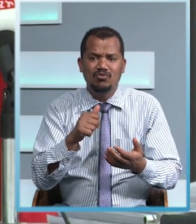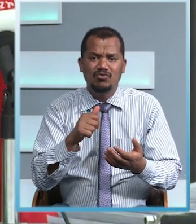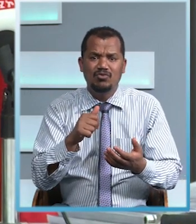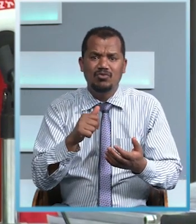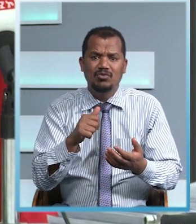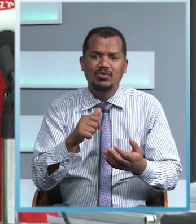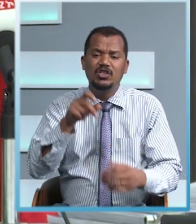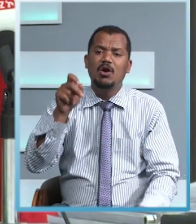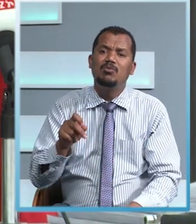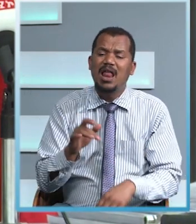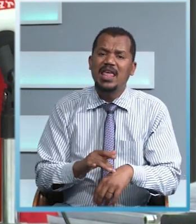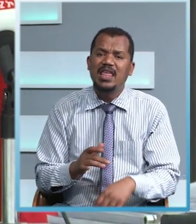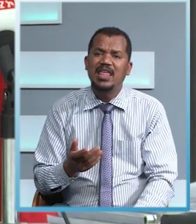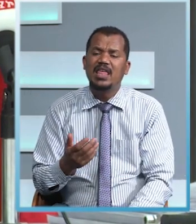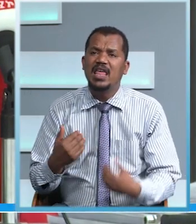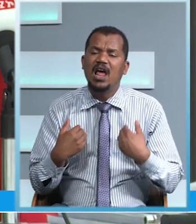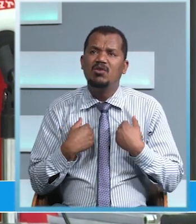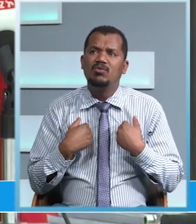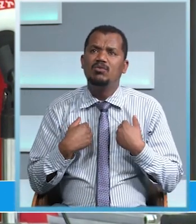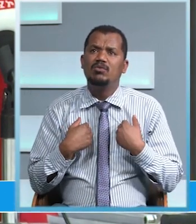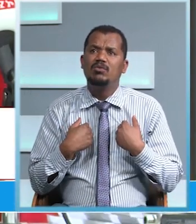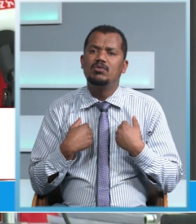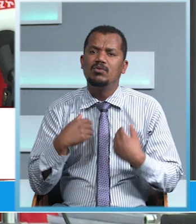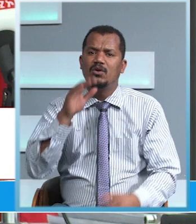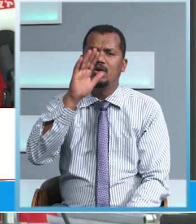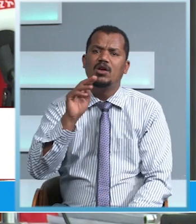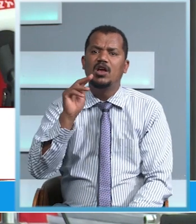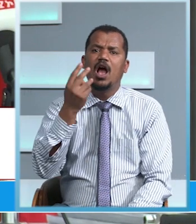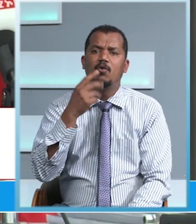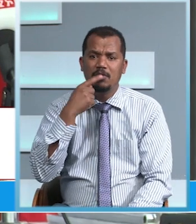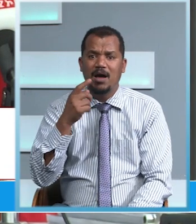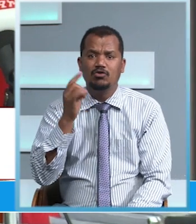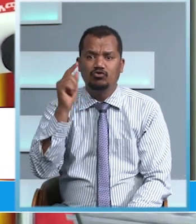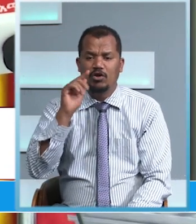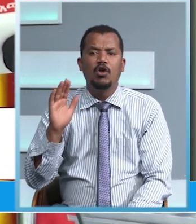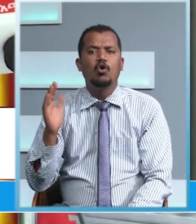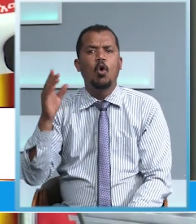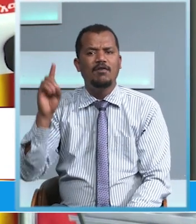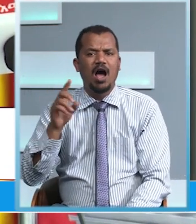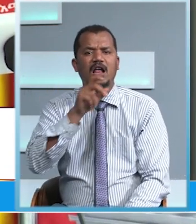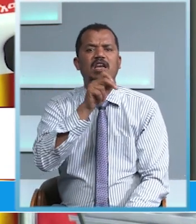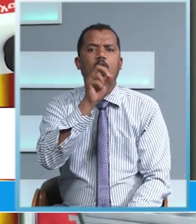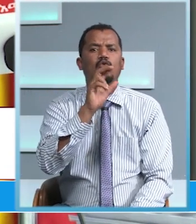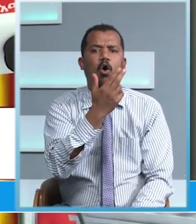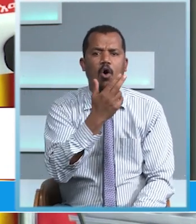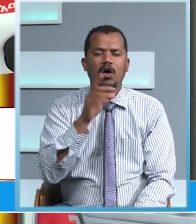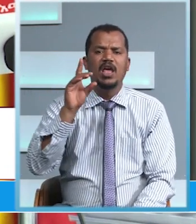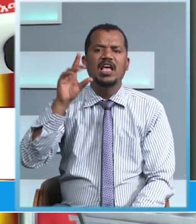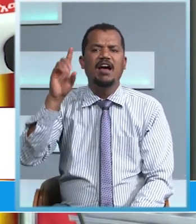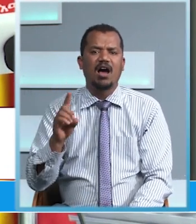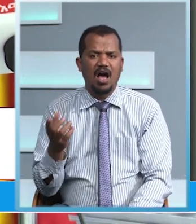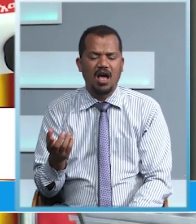የሚገኙት። ደቡብ ላይ ያሉ ጋሞ የሚባል ዞን አለ፣ ጎፋ፣ ዳውሮ፣ ካፋ